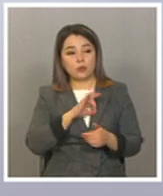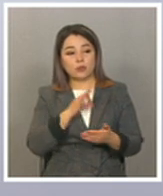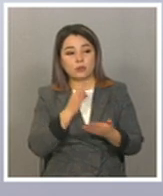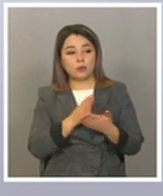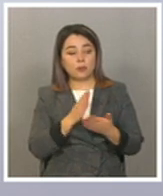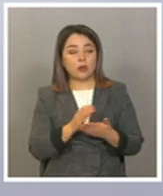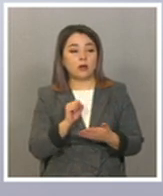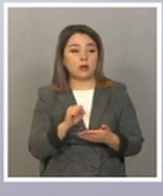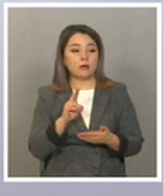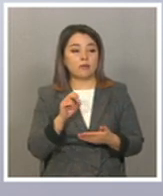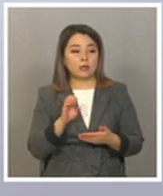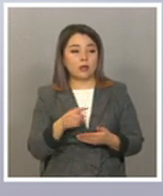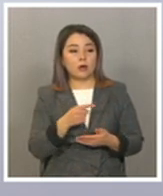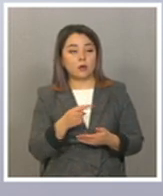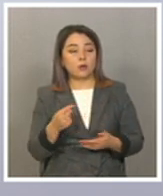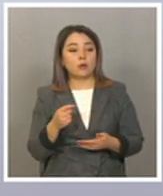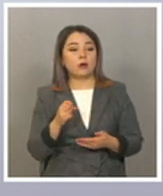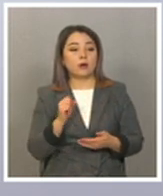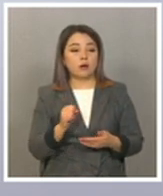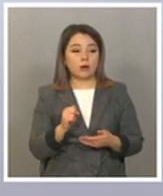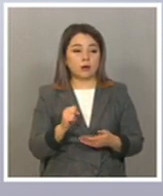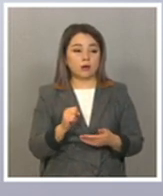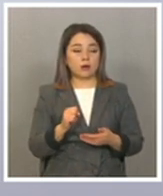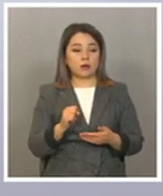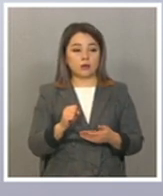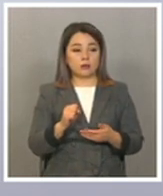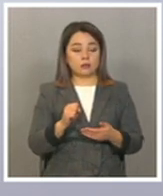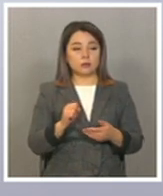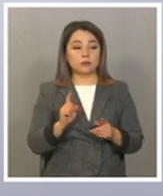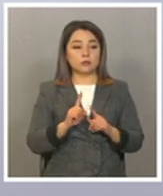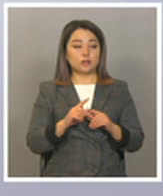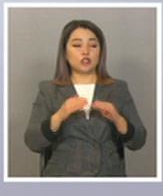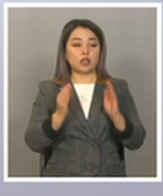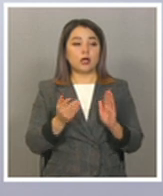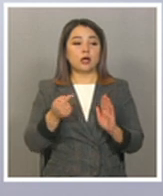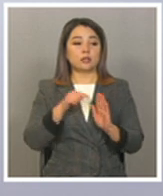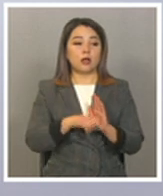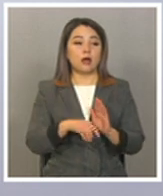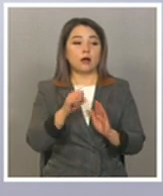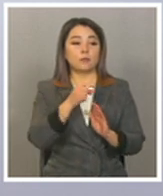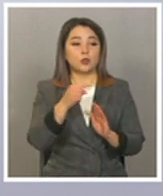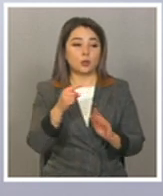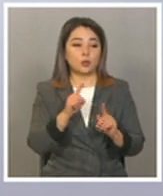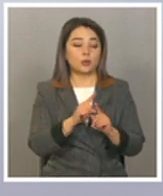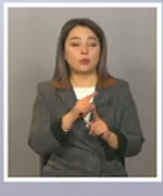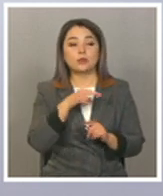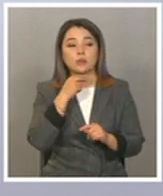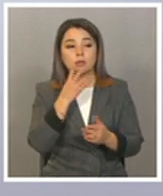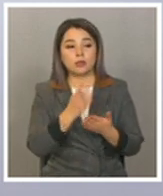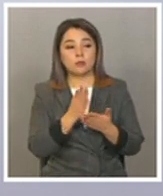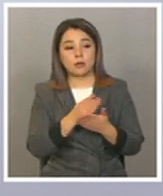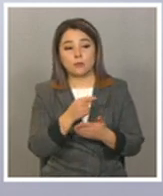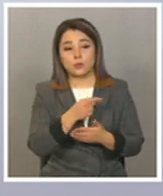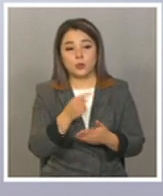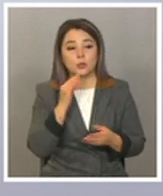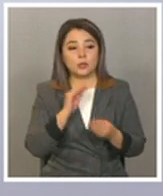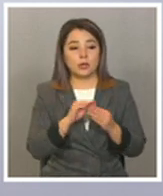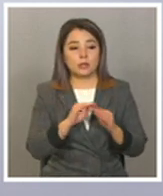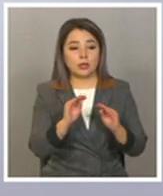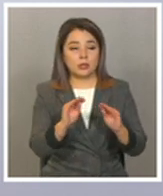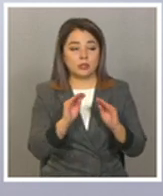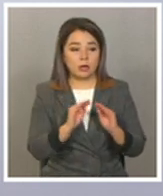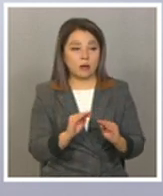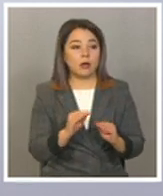А квадрат азайту және де жақшаның алдындағы минус таңбасына көңіл бөлеміз. Жақшан ішіндегі